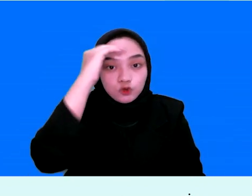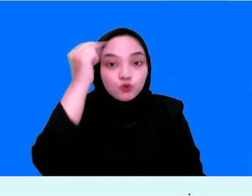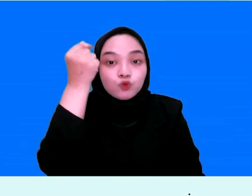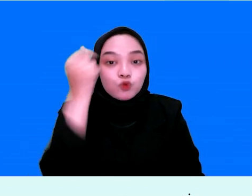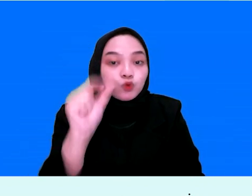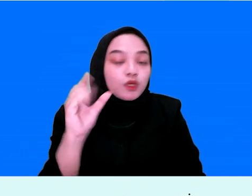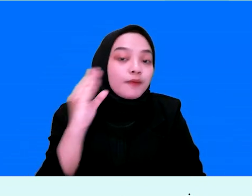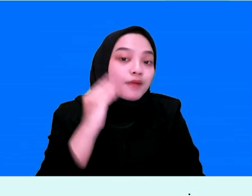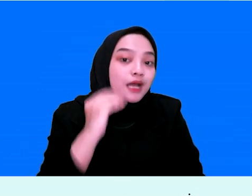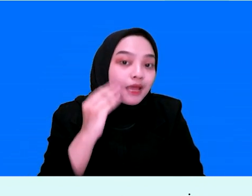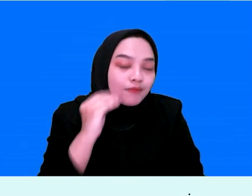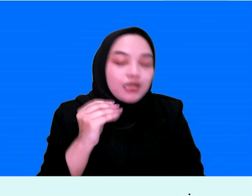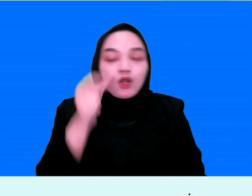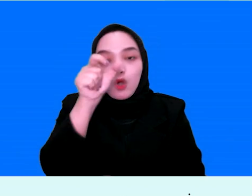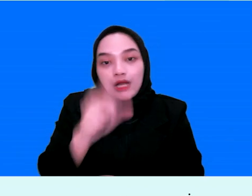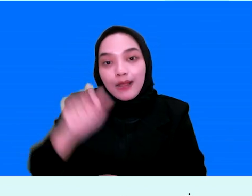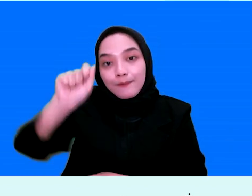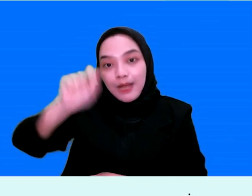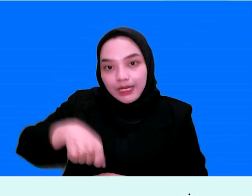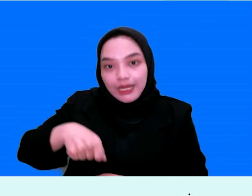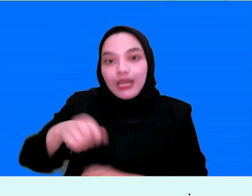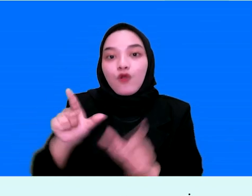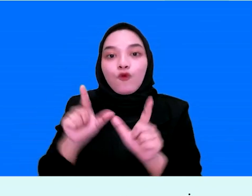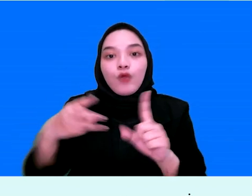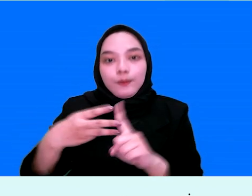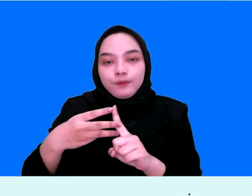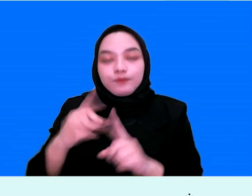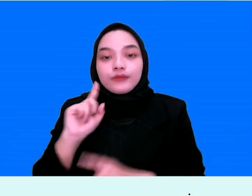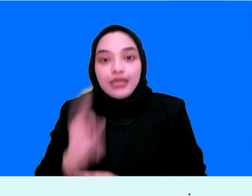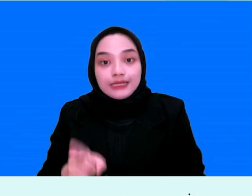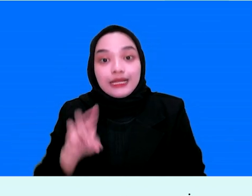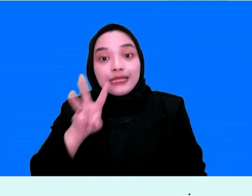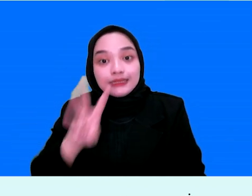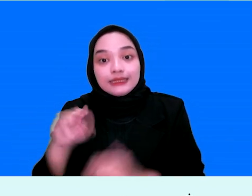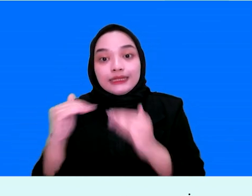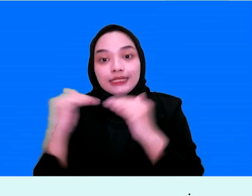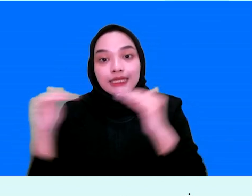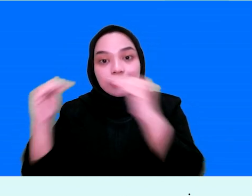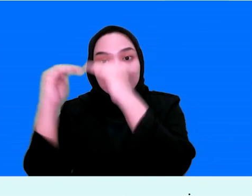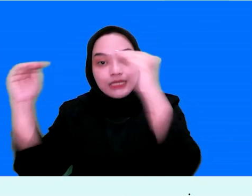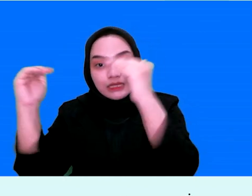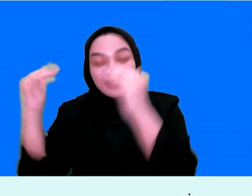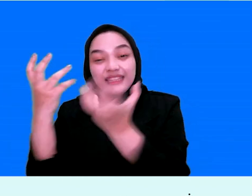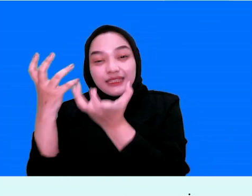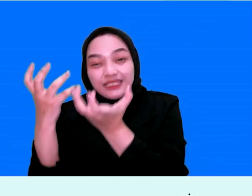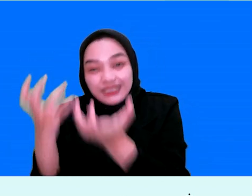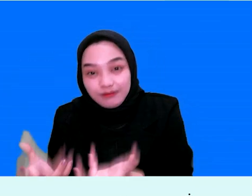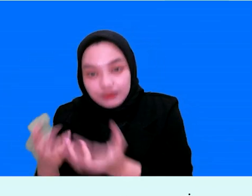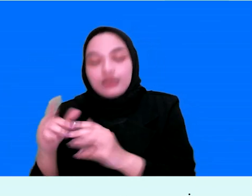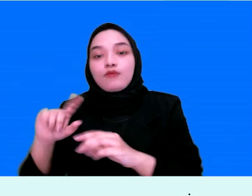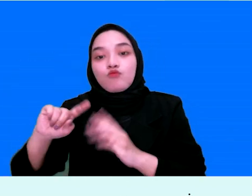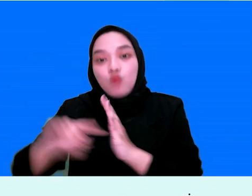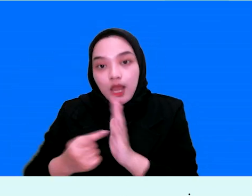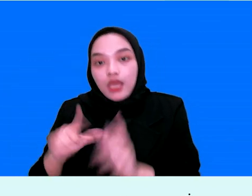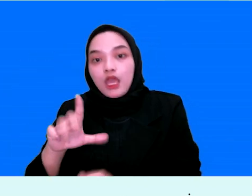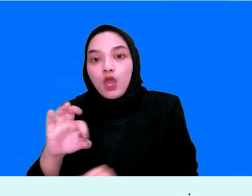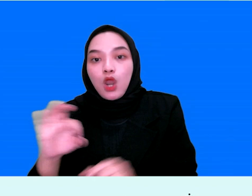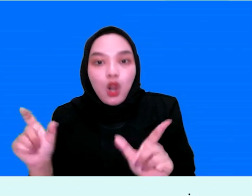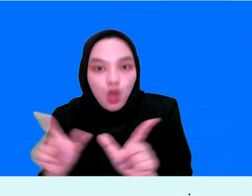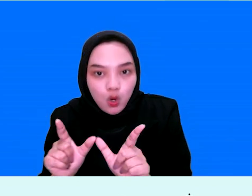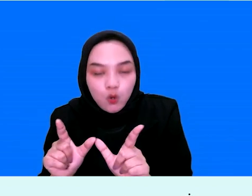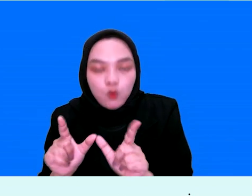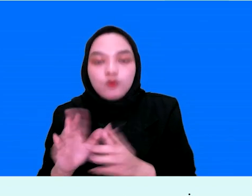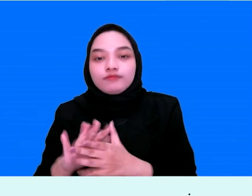ke experience yang user alami. Jadi kurang lebih itu ada 3 tingkatan severity rating dari yang low